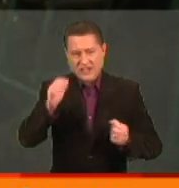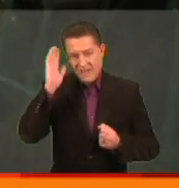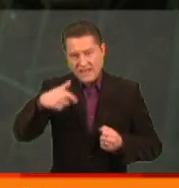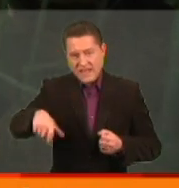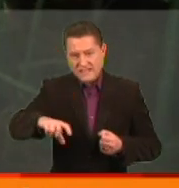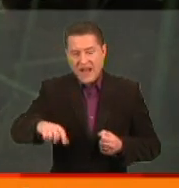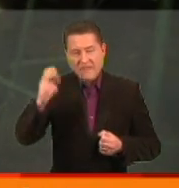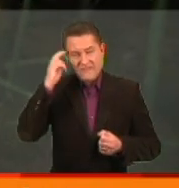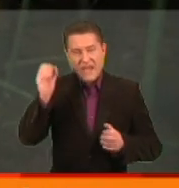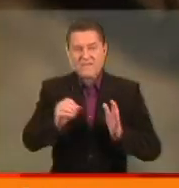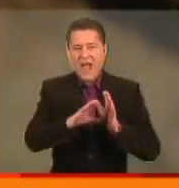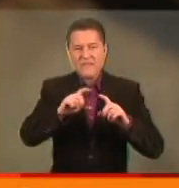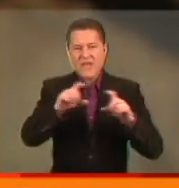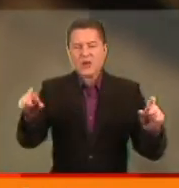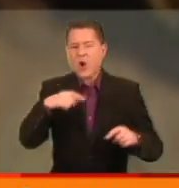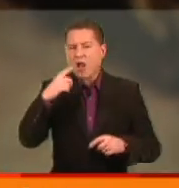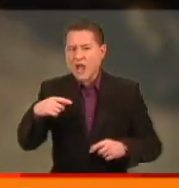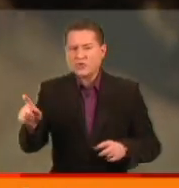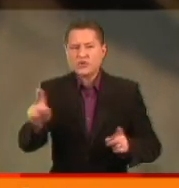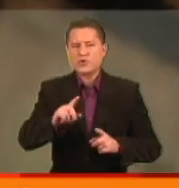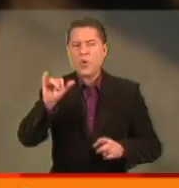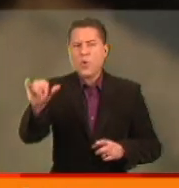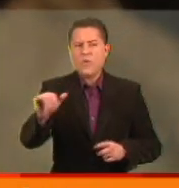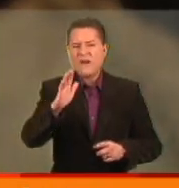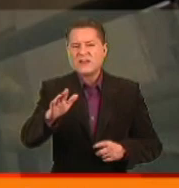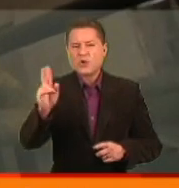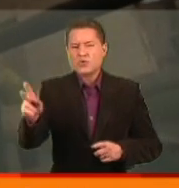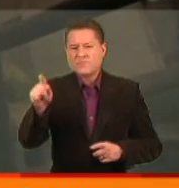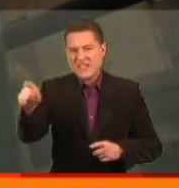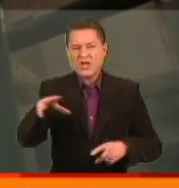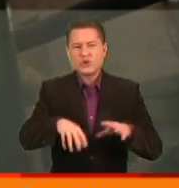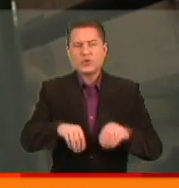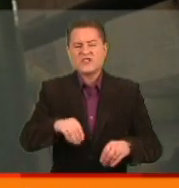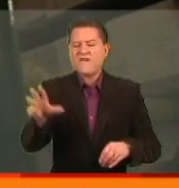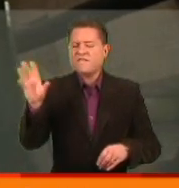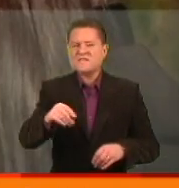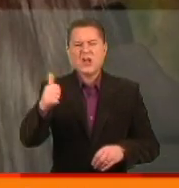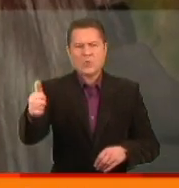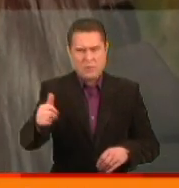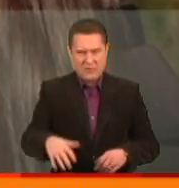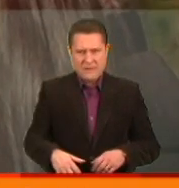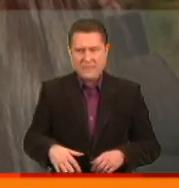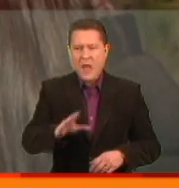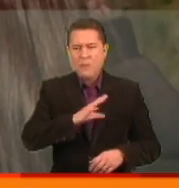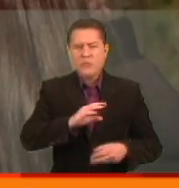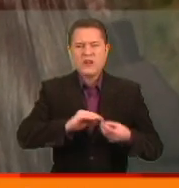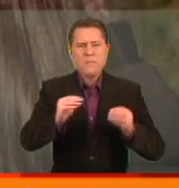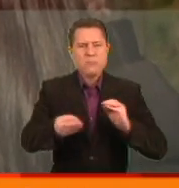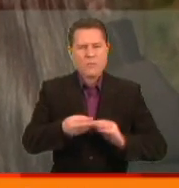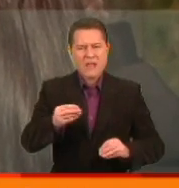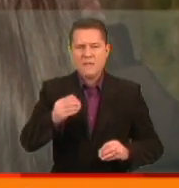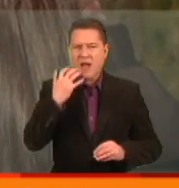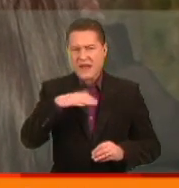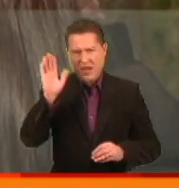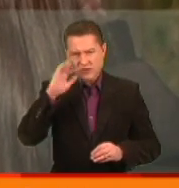Утім, у «Київенерго» переконують, що у Валентини Кузьмівни та її сусідів усе добре. Були проблеми з гарячою водою, ми